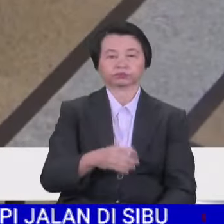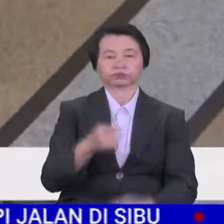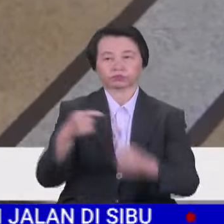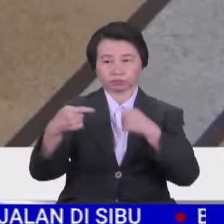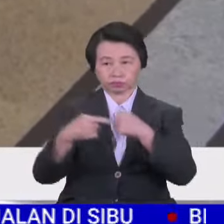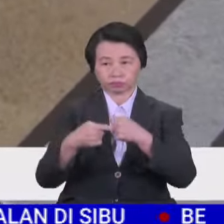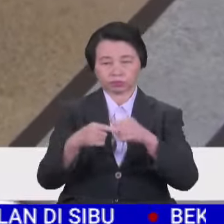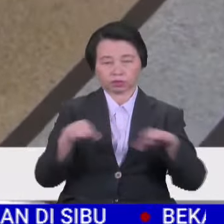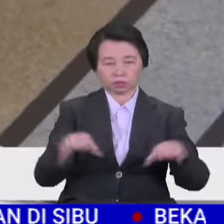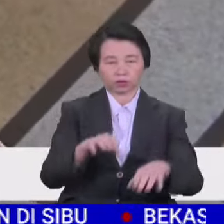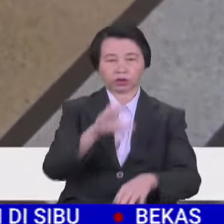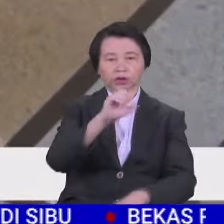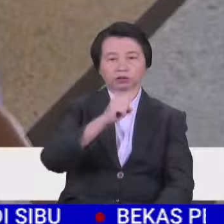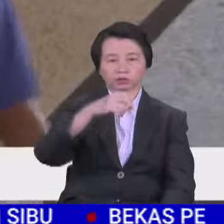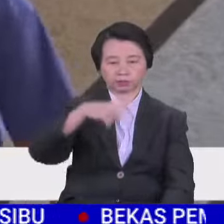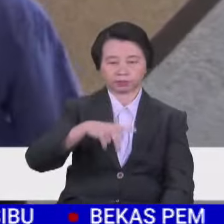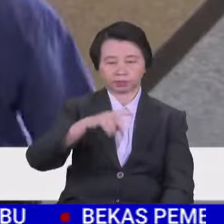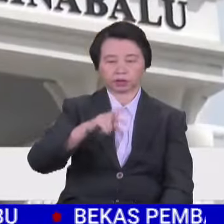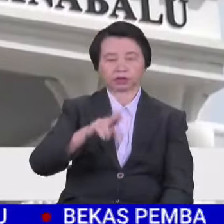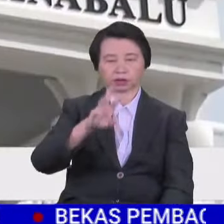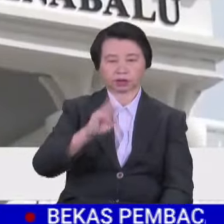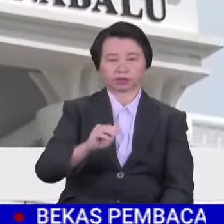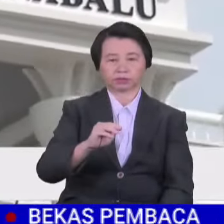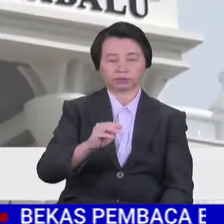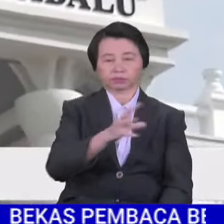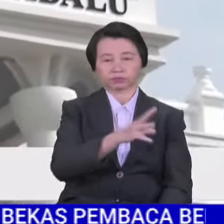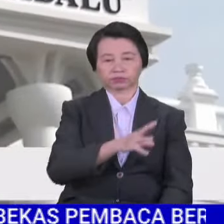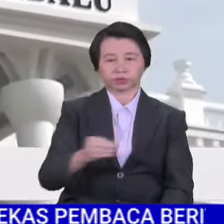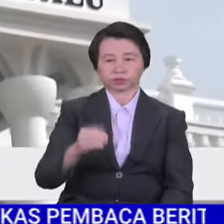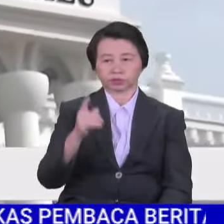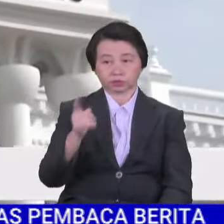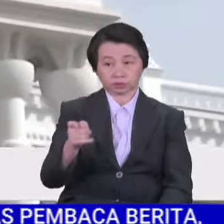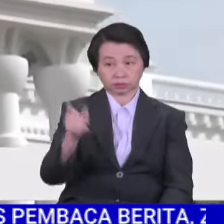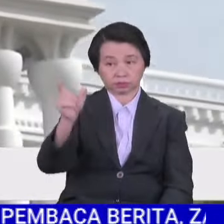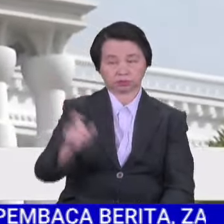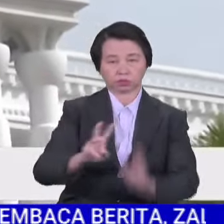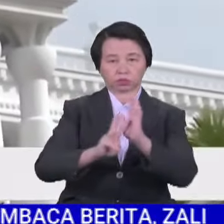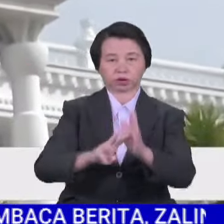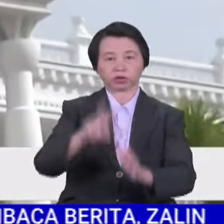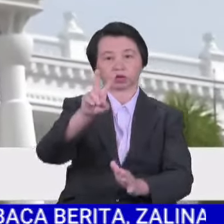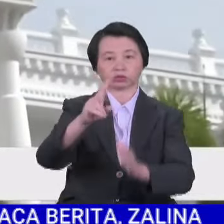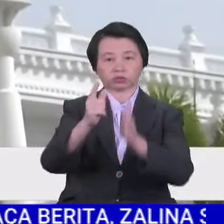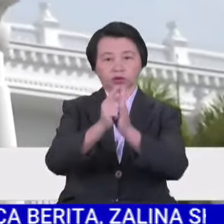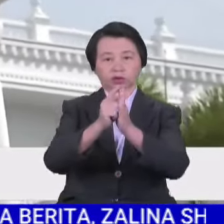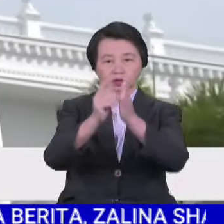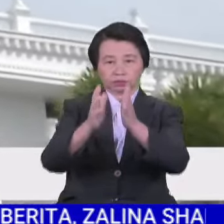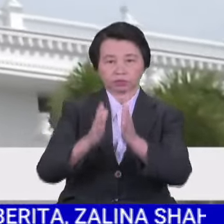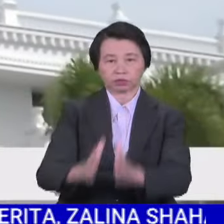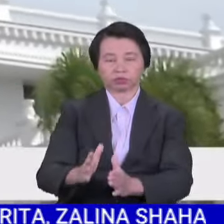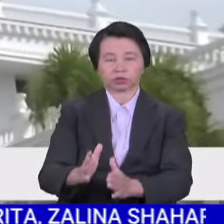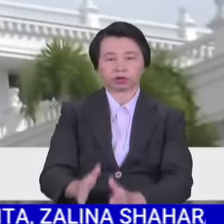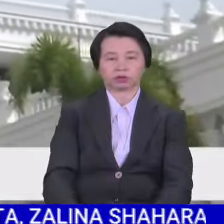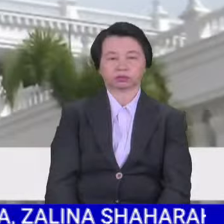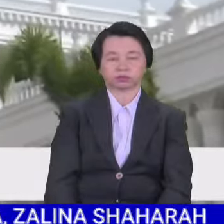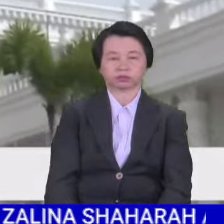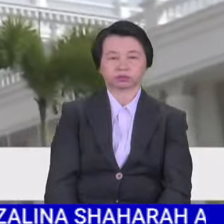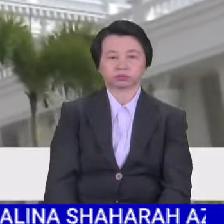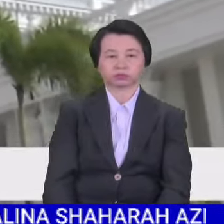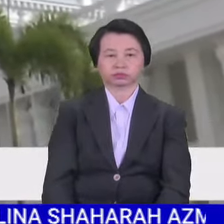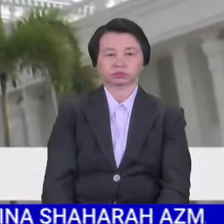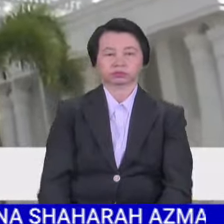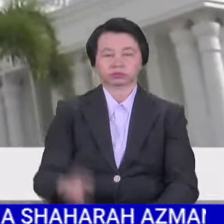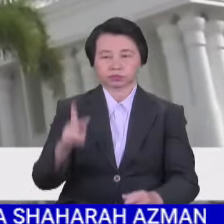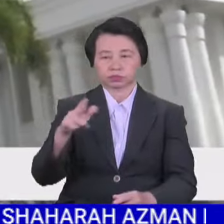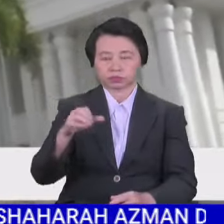pegawai pendakwah sprm Narti avnish mboten manakala tertuduh diwakili dua peguam Bela zahirsyah dan politik Khan